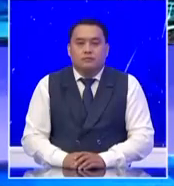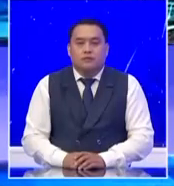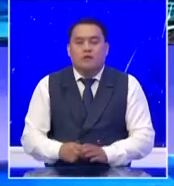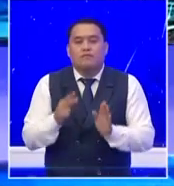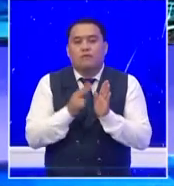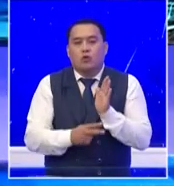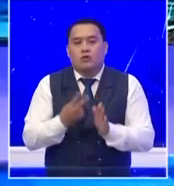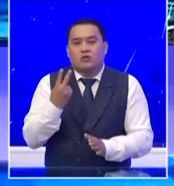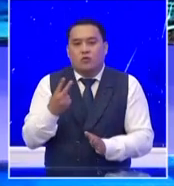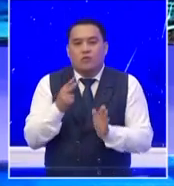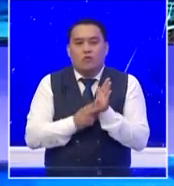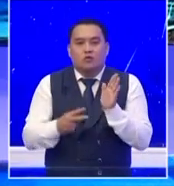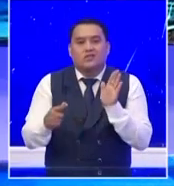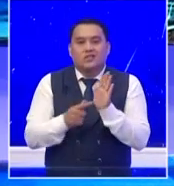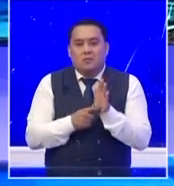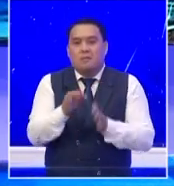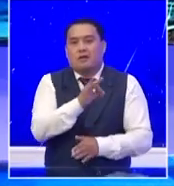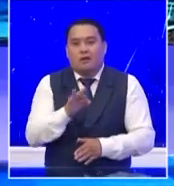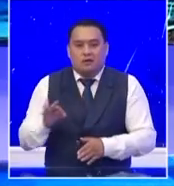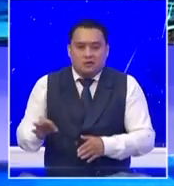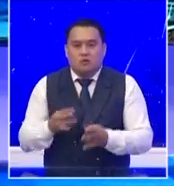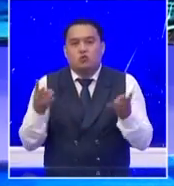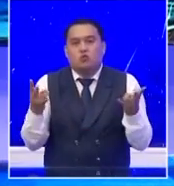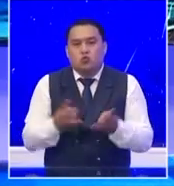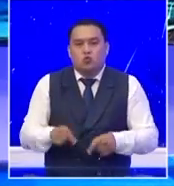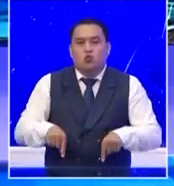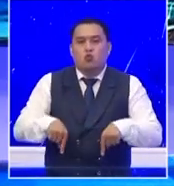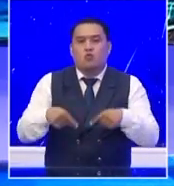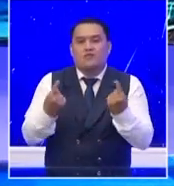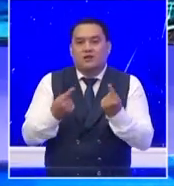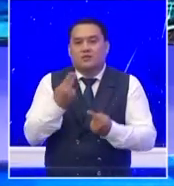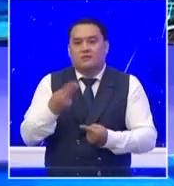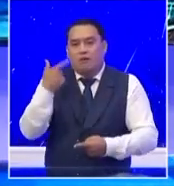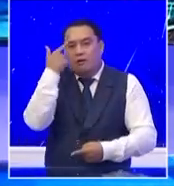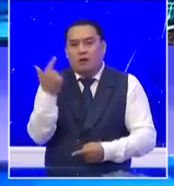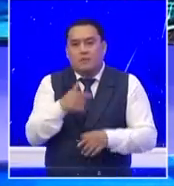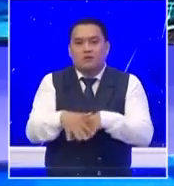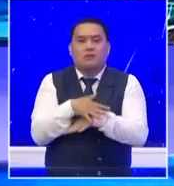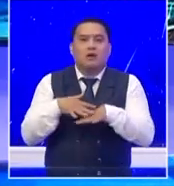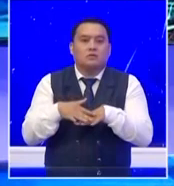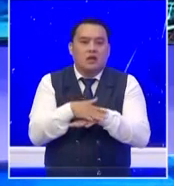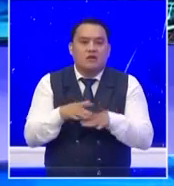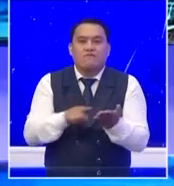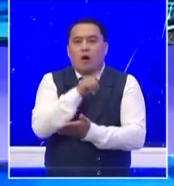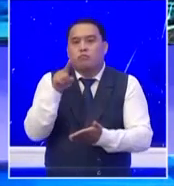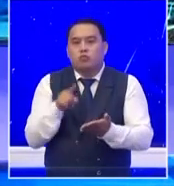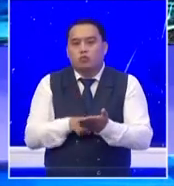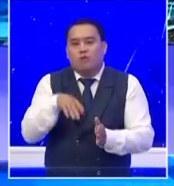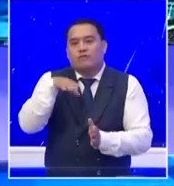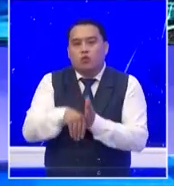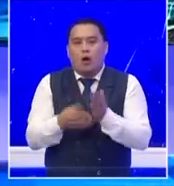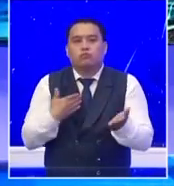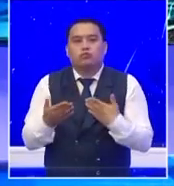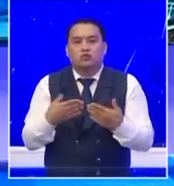С 82 до 87% необходимо поднять уровень цифровой грамотности населения. Этот вопрос вошел в